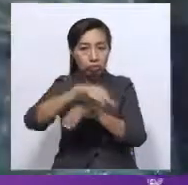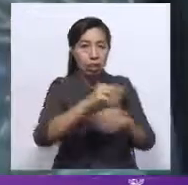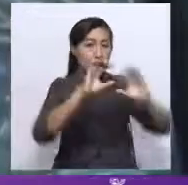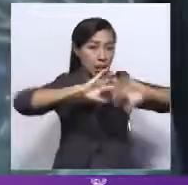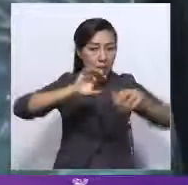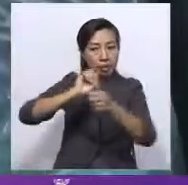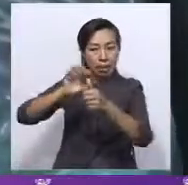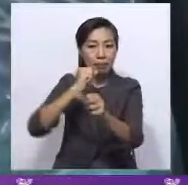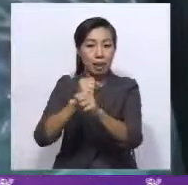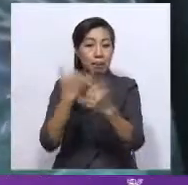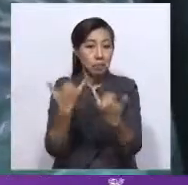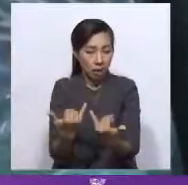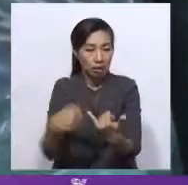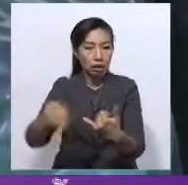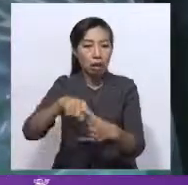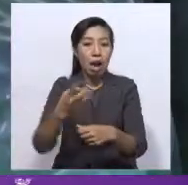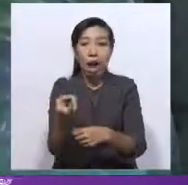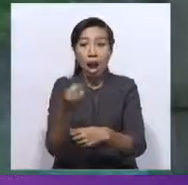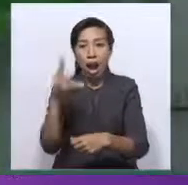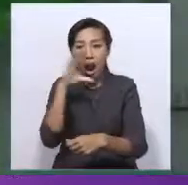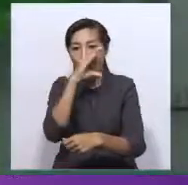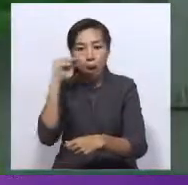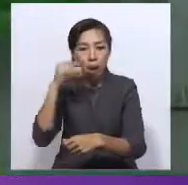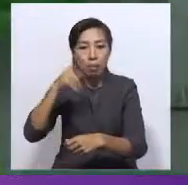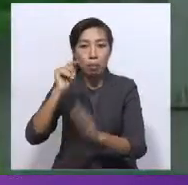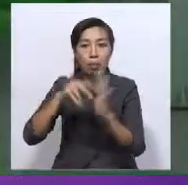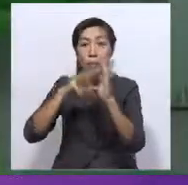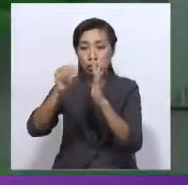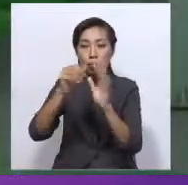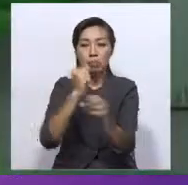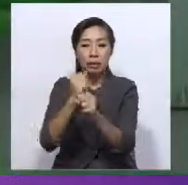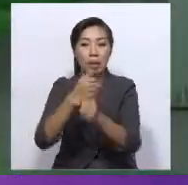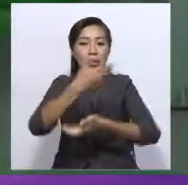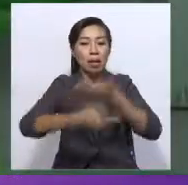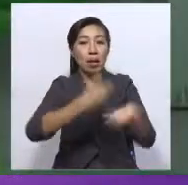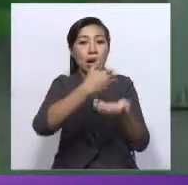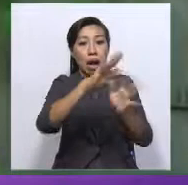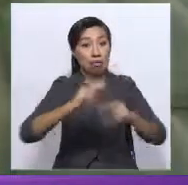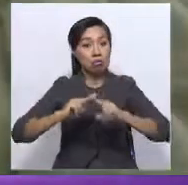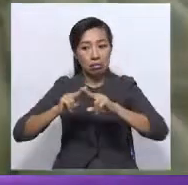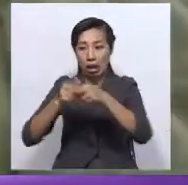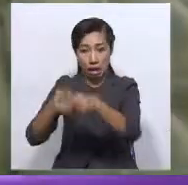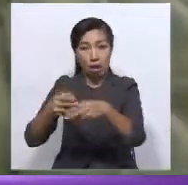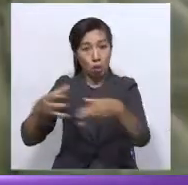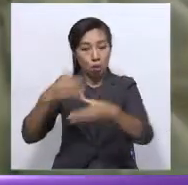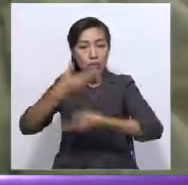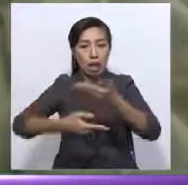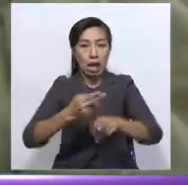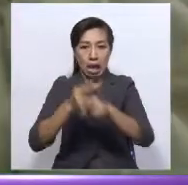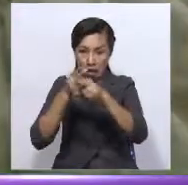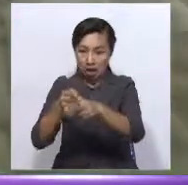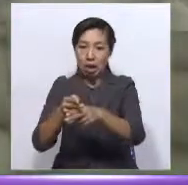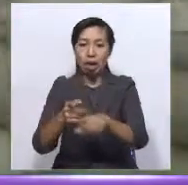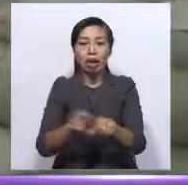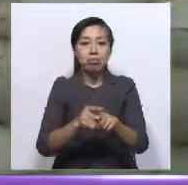ปัจจุบันเป็นแหล่งผลิตและแปรรูปข้าวหอมปฐมธานีออร์แกนิกออกสู่ตลาดโดยไม่ผ่านพ่อค้าคนกลางโดยชูจุดเด่นเหนียวนุ่